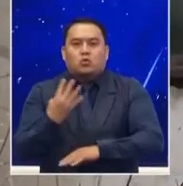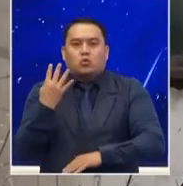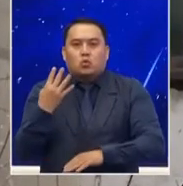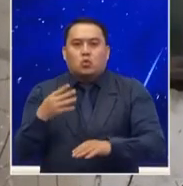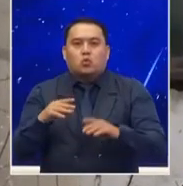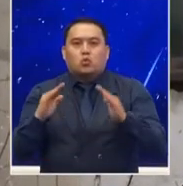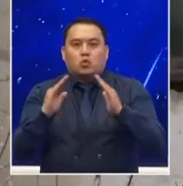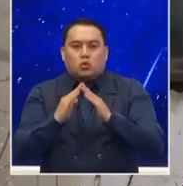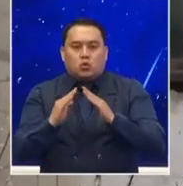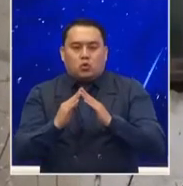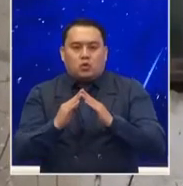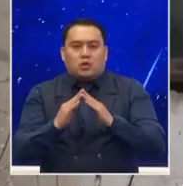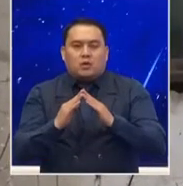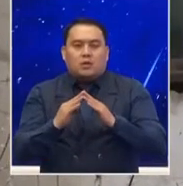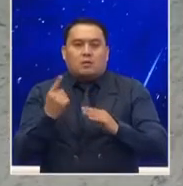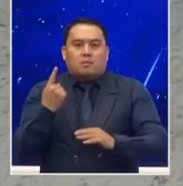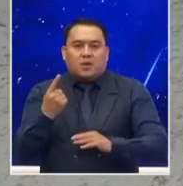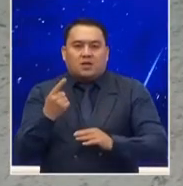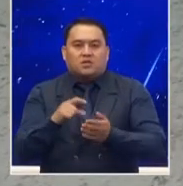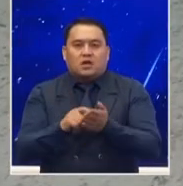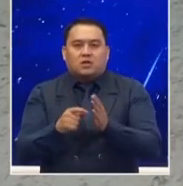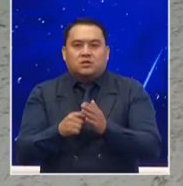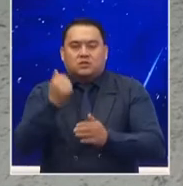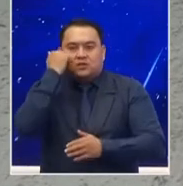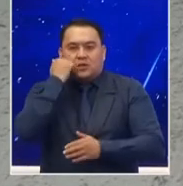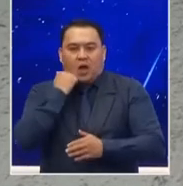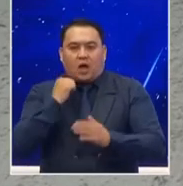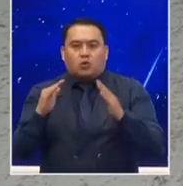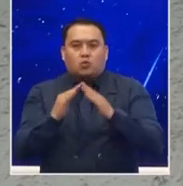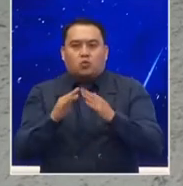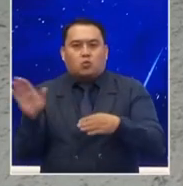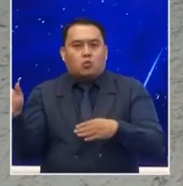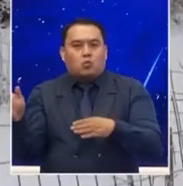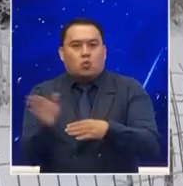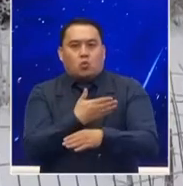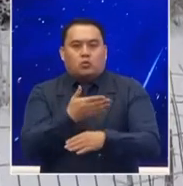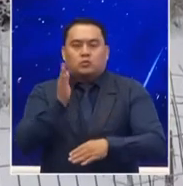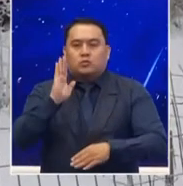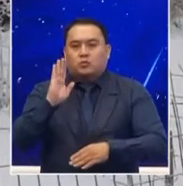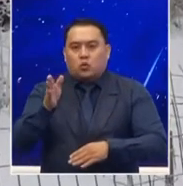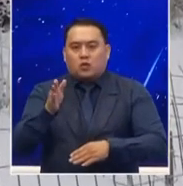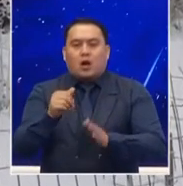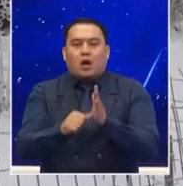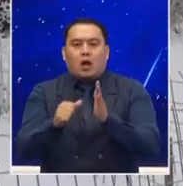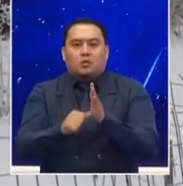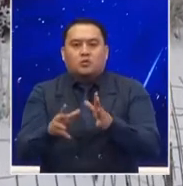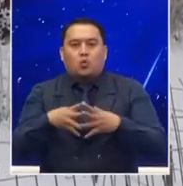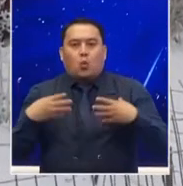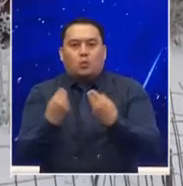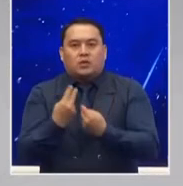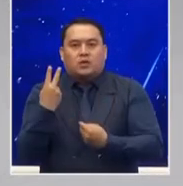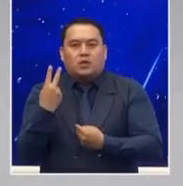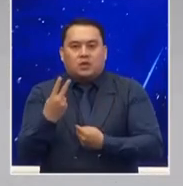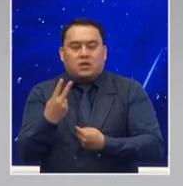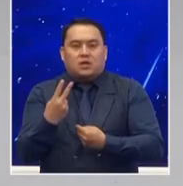және Патхоз атты бірінші бөлімшедегі апатты үйлер тегіс сүріледі. Олардағы 60 отбасына екінші тұрғын